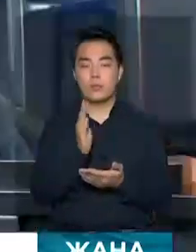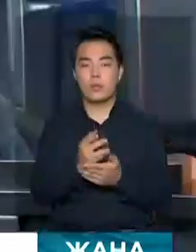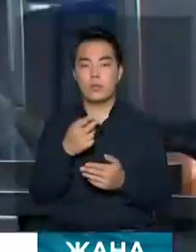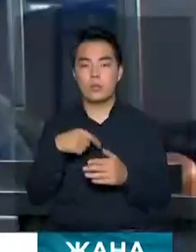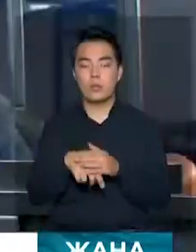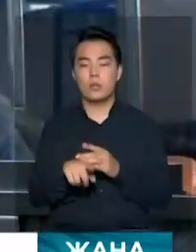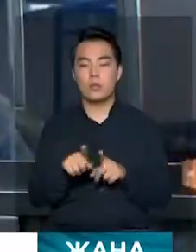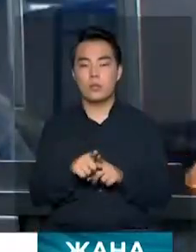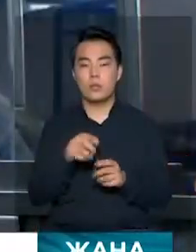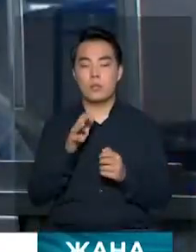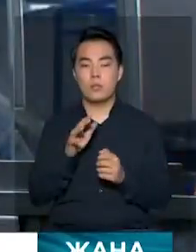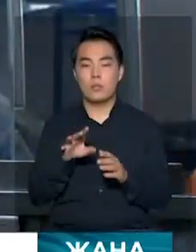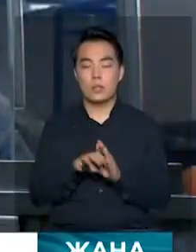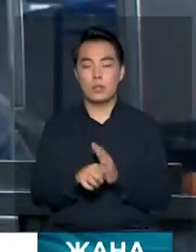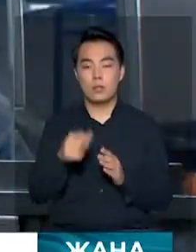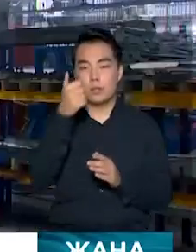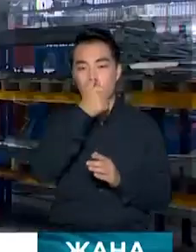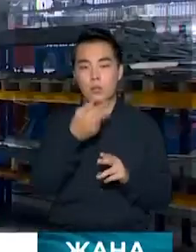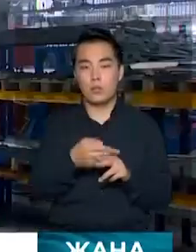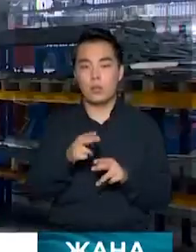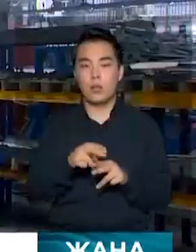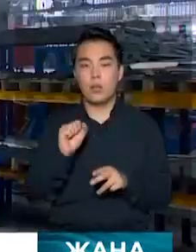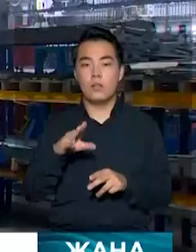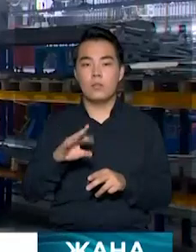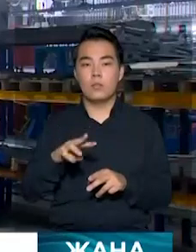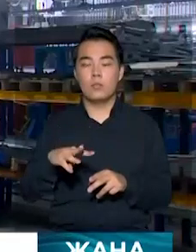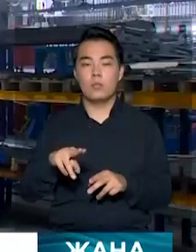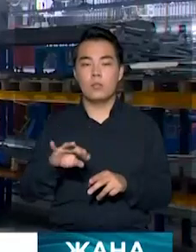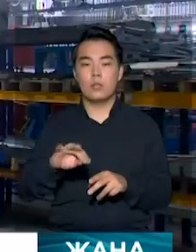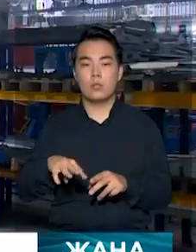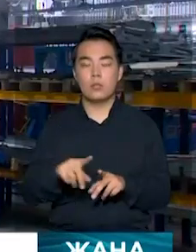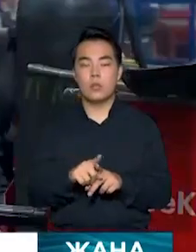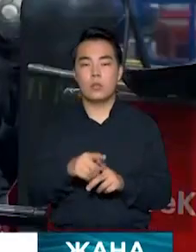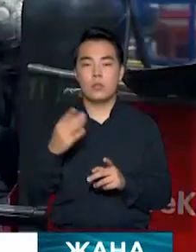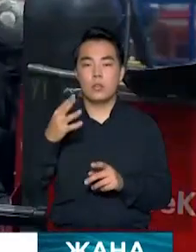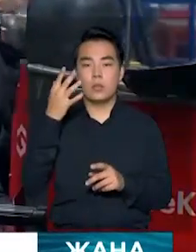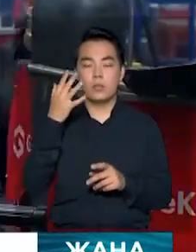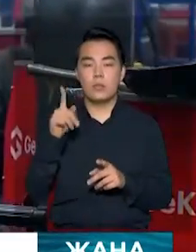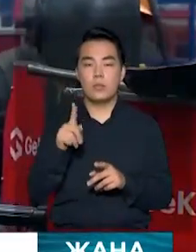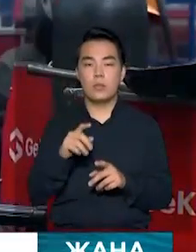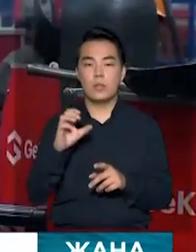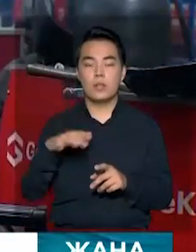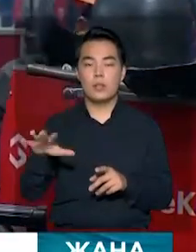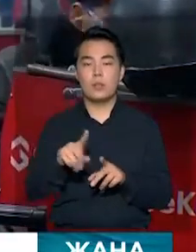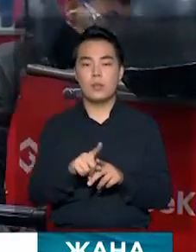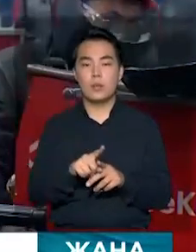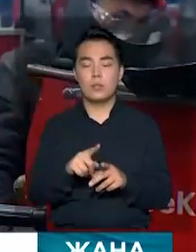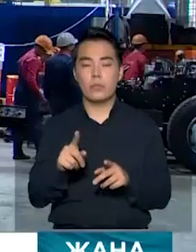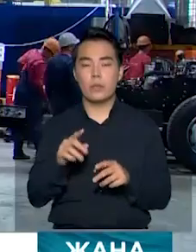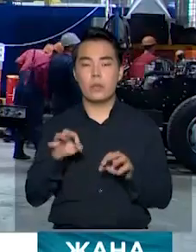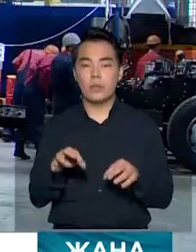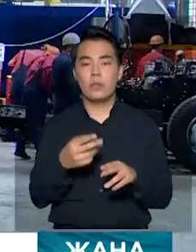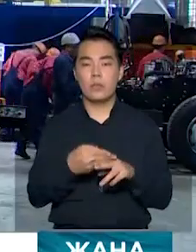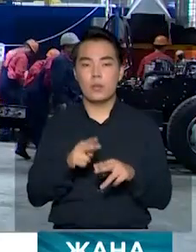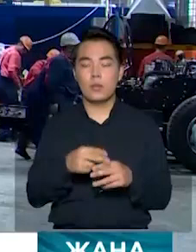орнаған. Осы жылдың жазында Сарыарқа автопром компаниясы мен еліміздің солтүстік өңірлеріне арналған автобустар құрастыру өндірісі бойынша келісім жасалды.